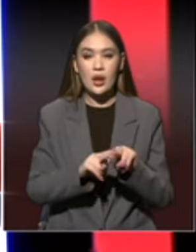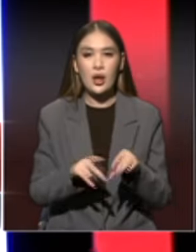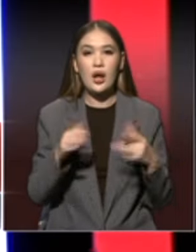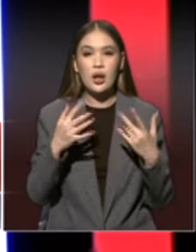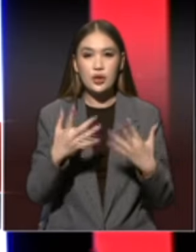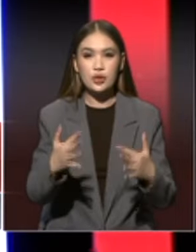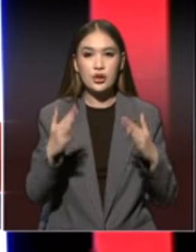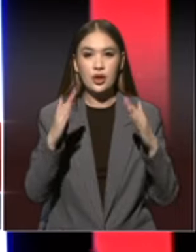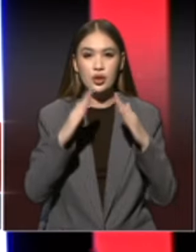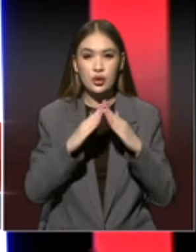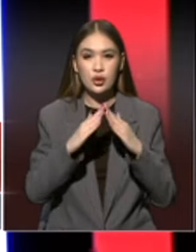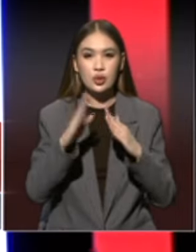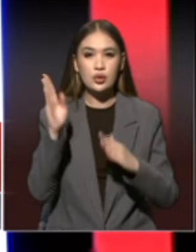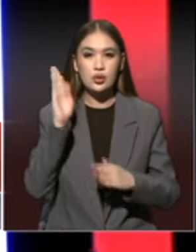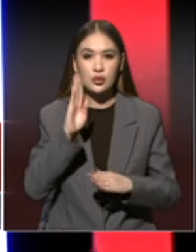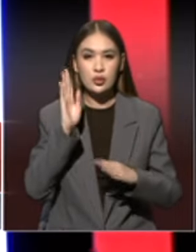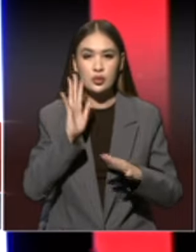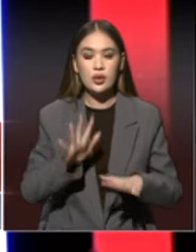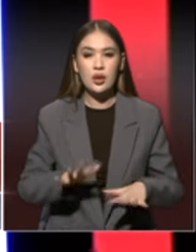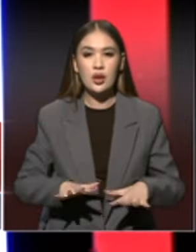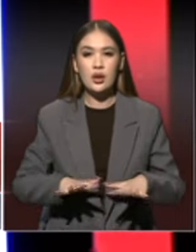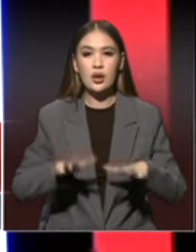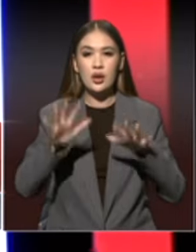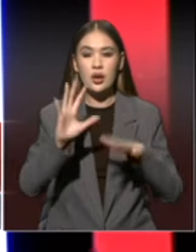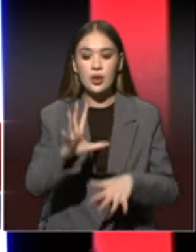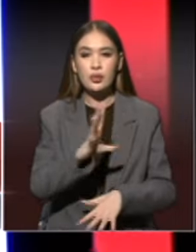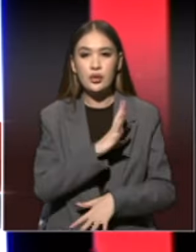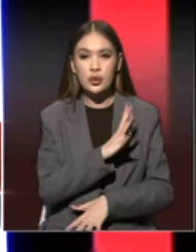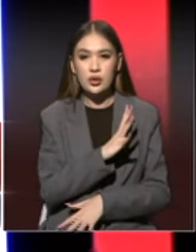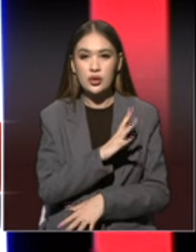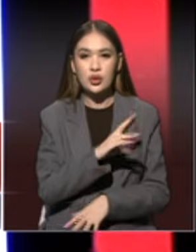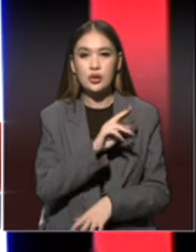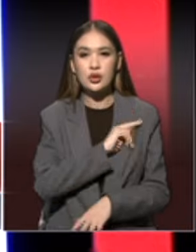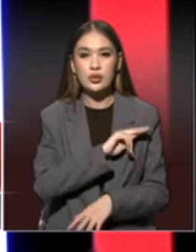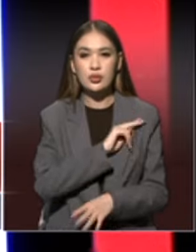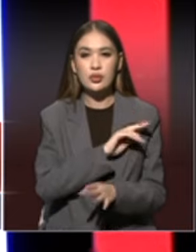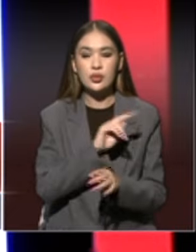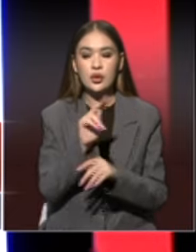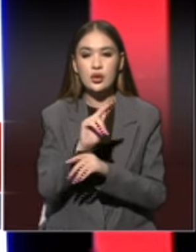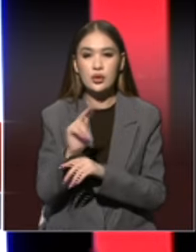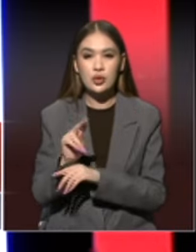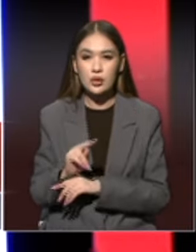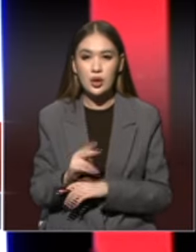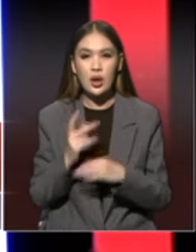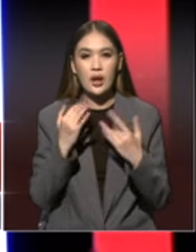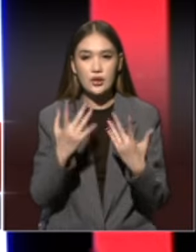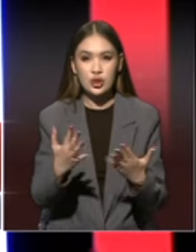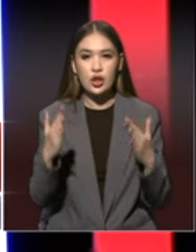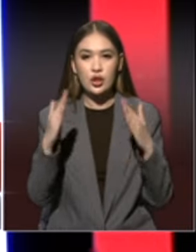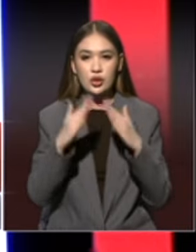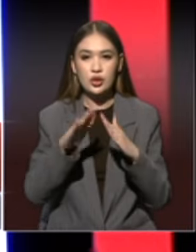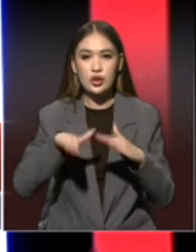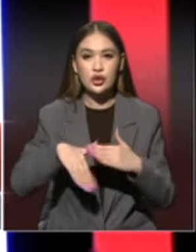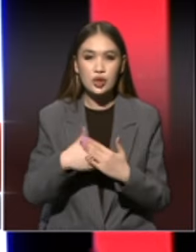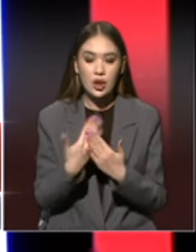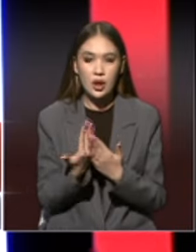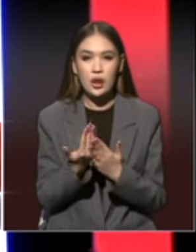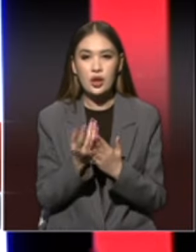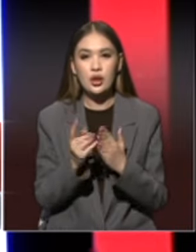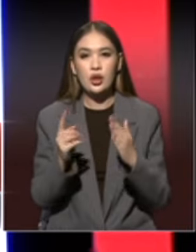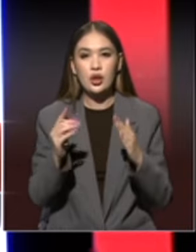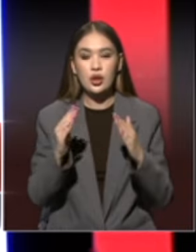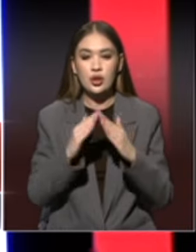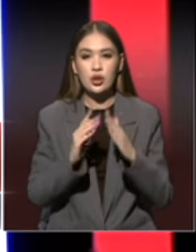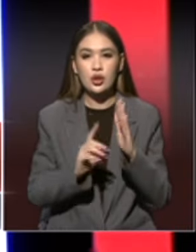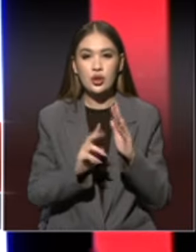үй судың астына кетті, қанша үйдің жұмысы жүргізіліп жатыр, жөндеу жұмыстары, қанша үйдің, жаңа үйдің құрылысы басталады, осыны айтып